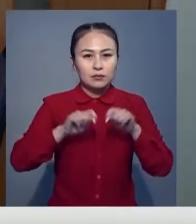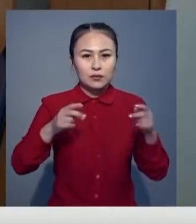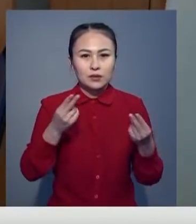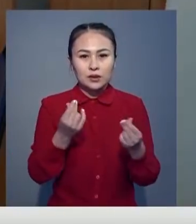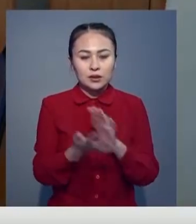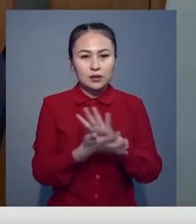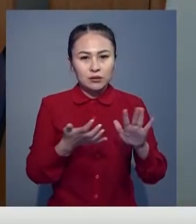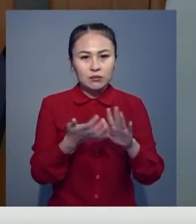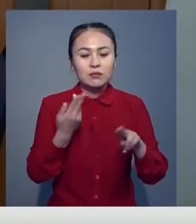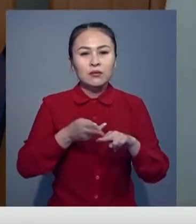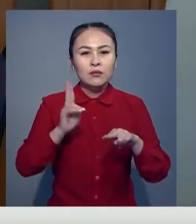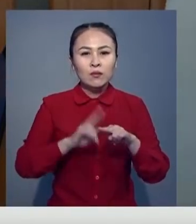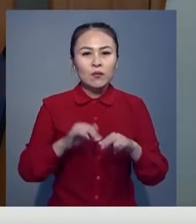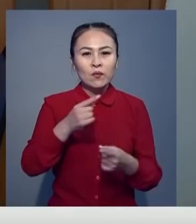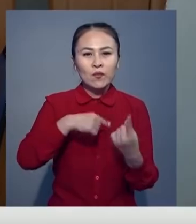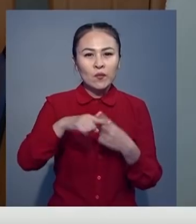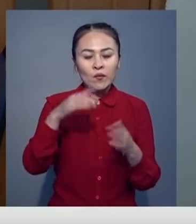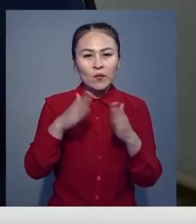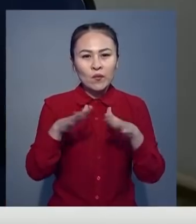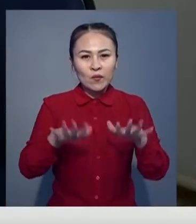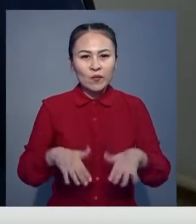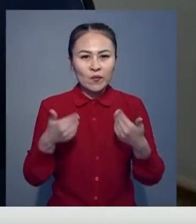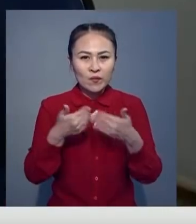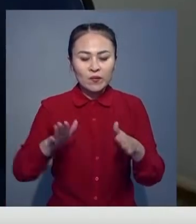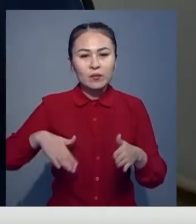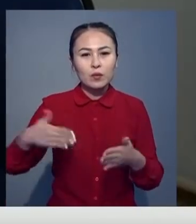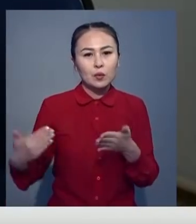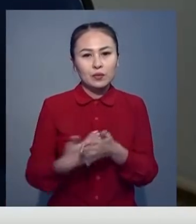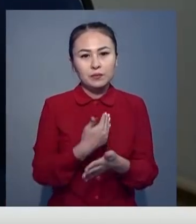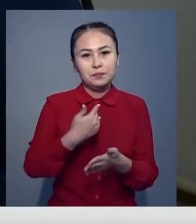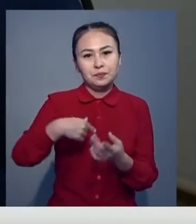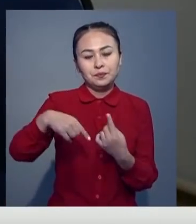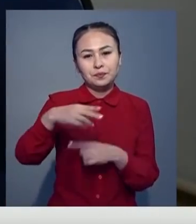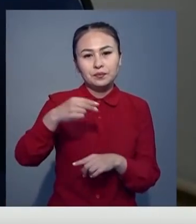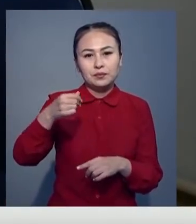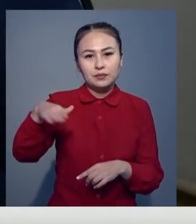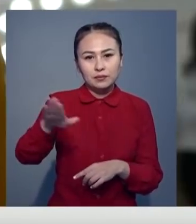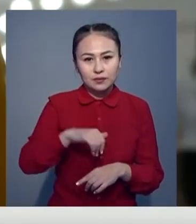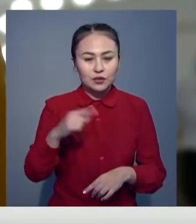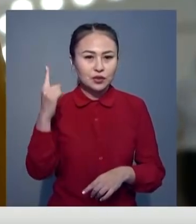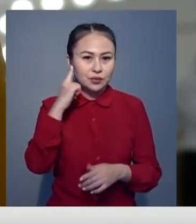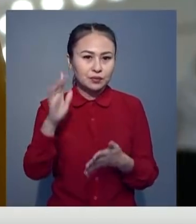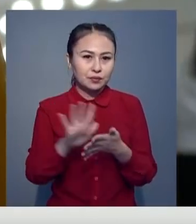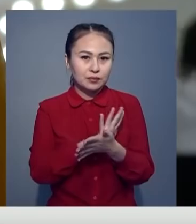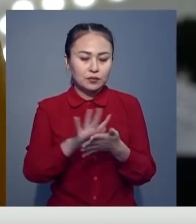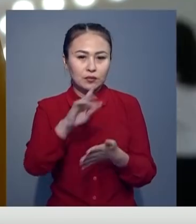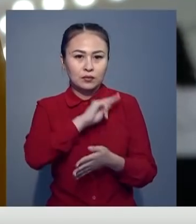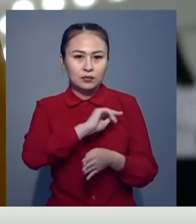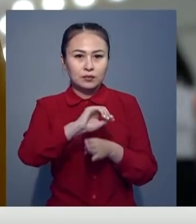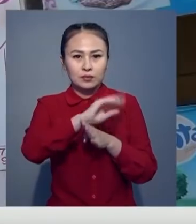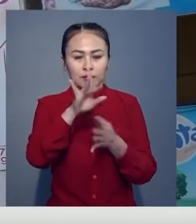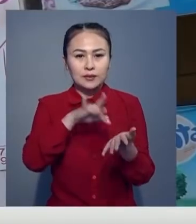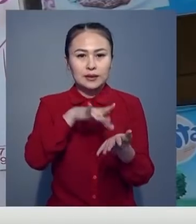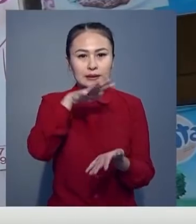қаражаттың жоқтығы қолбайлау болып, кәсібін үйден ашты. Кейін жаңа бизнес үшін қайтарымсыз грант барын естіп, жұмыспен қамту орталығына